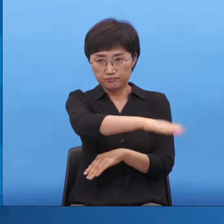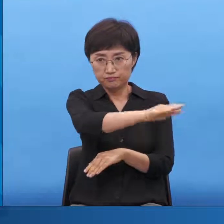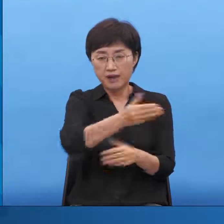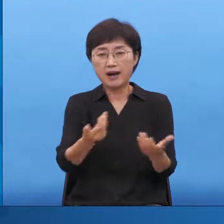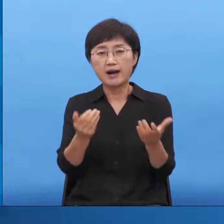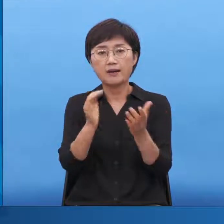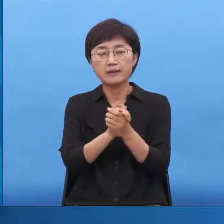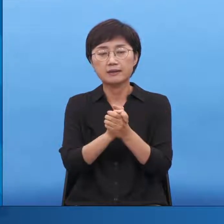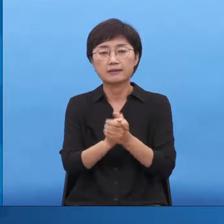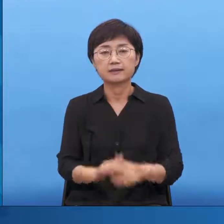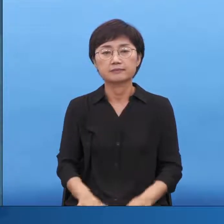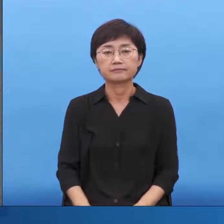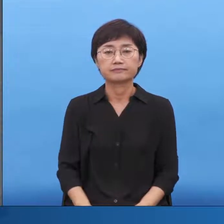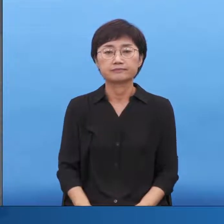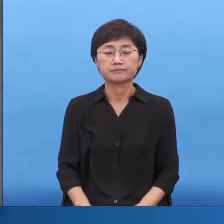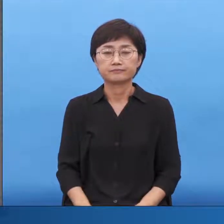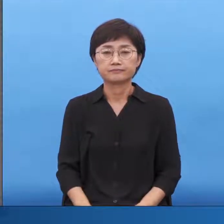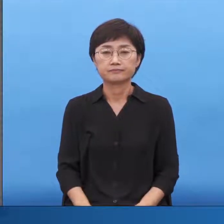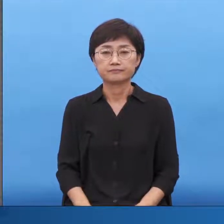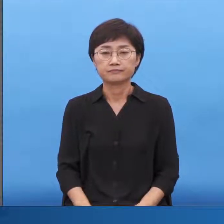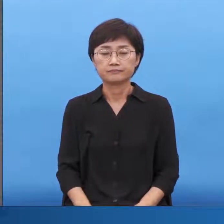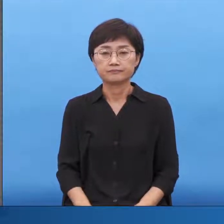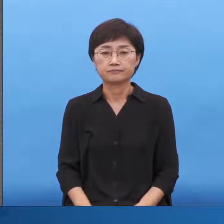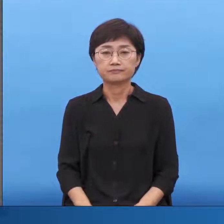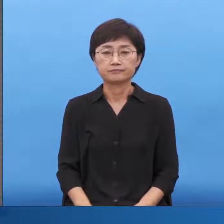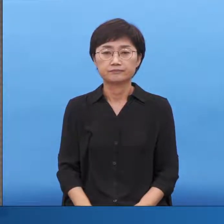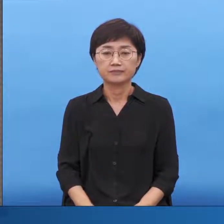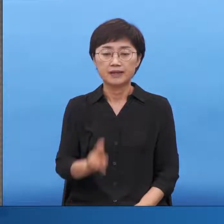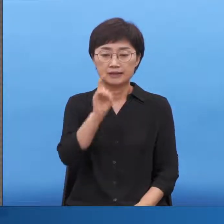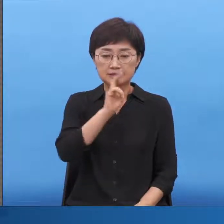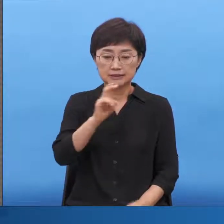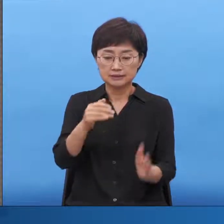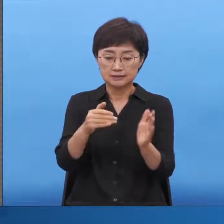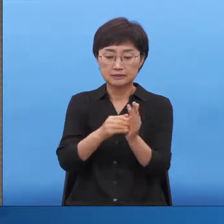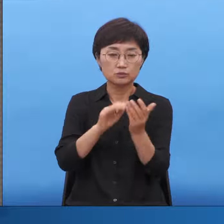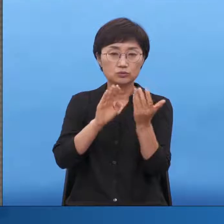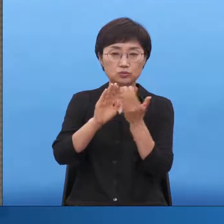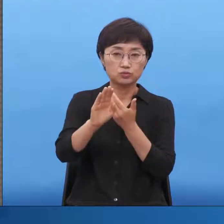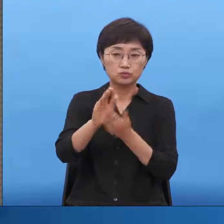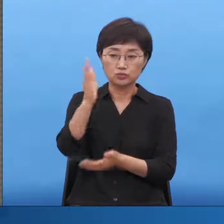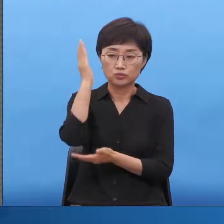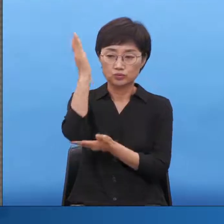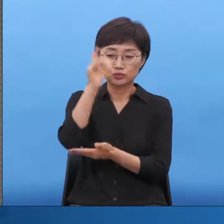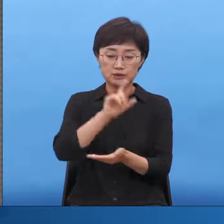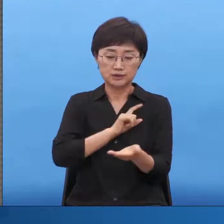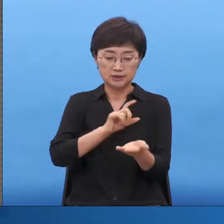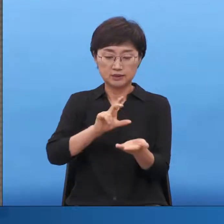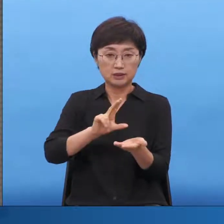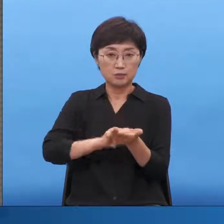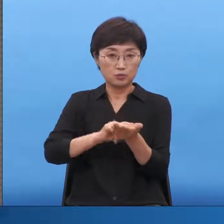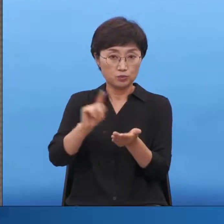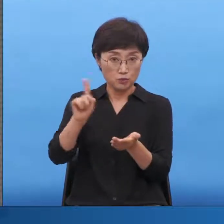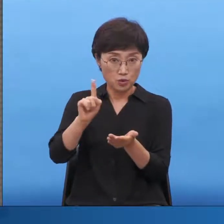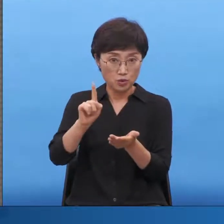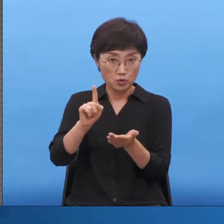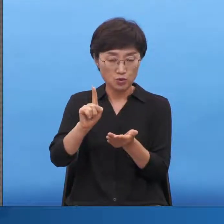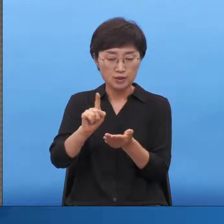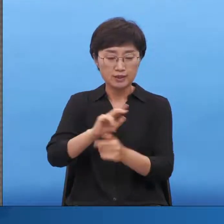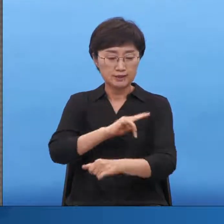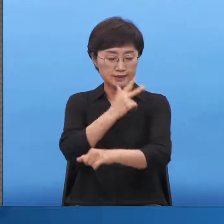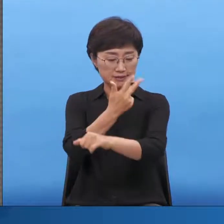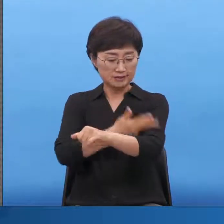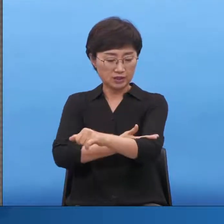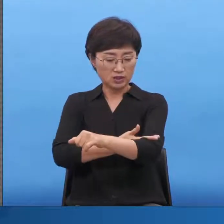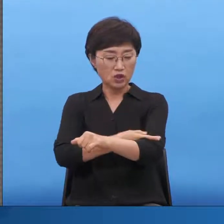가시니라. 아멘. 원리스 찬양대 찬양 후에 자격 없는 자와 있는 자의